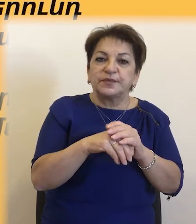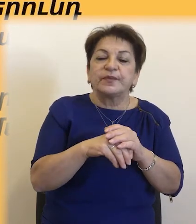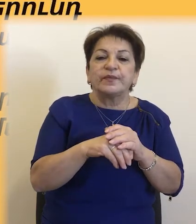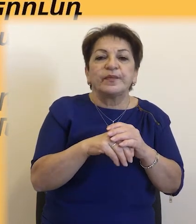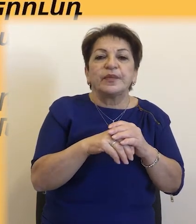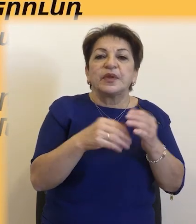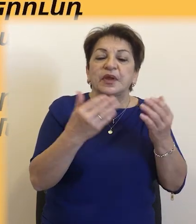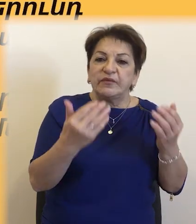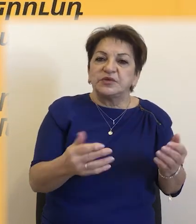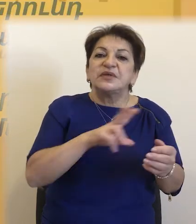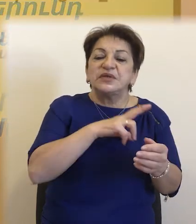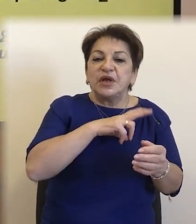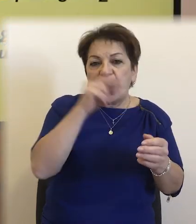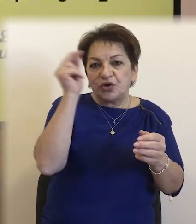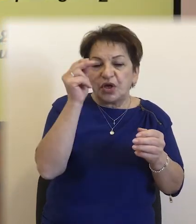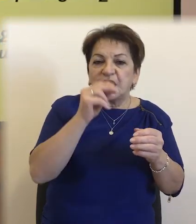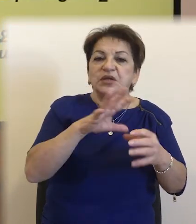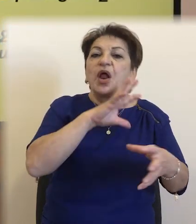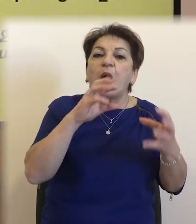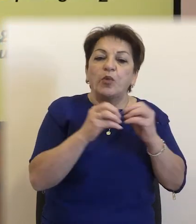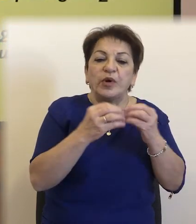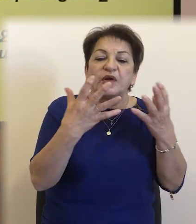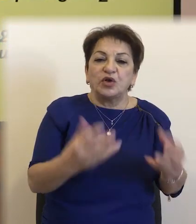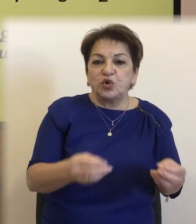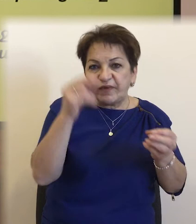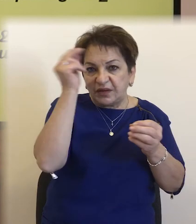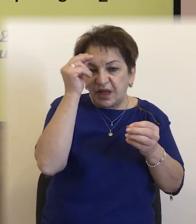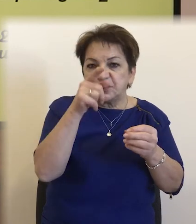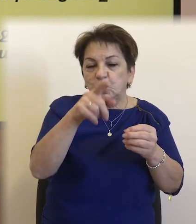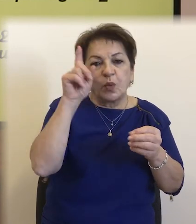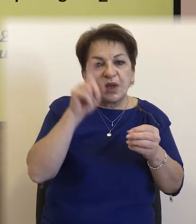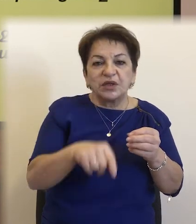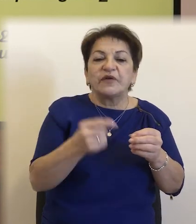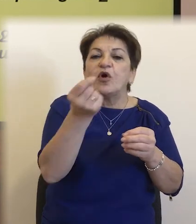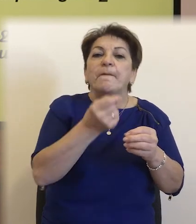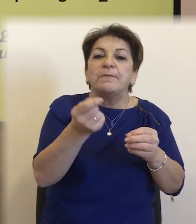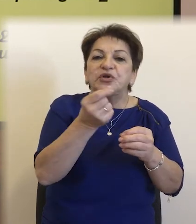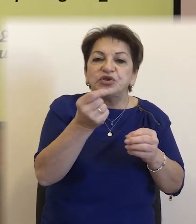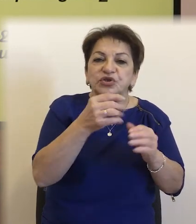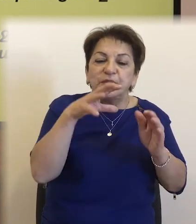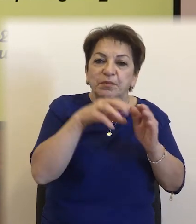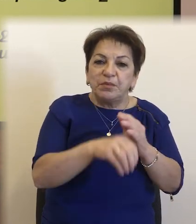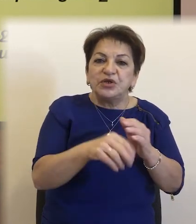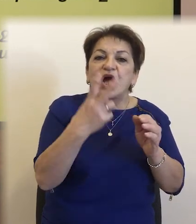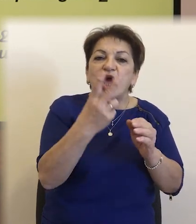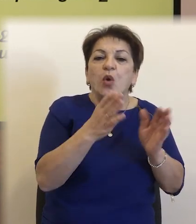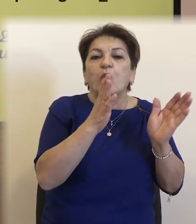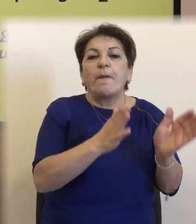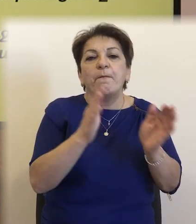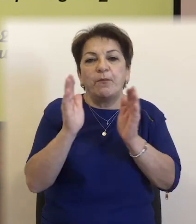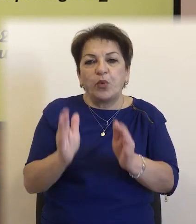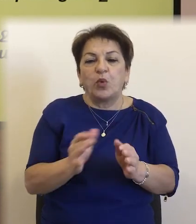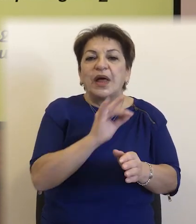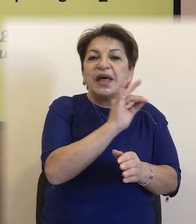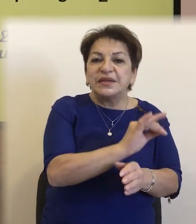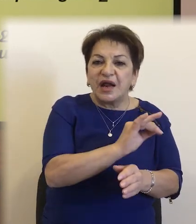ընթացներում։ Եվ այսպես սիրելի աշակերտներ ամպոպելով այսօրվադասը դուք արդեն գիտեք, որ բջի կենսացիկլը կազմբածը երկու